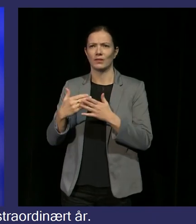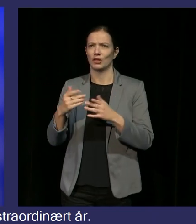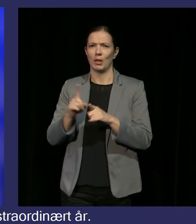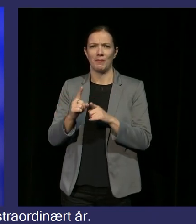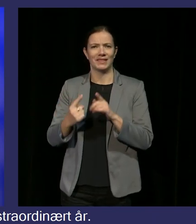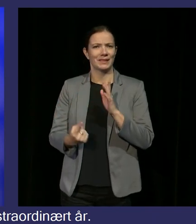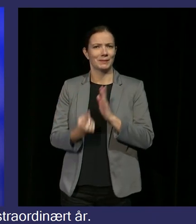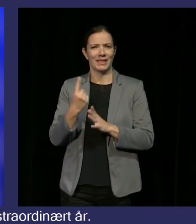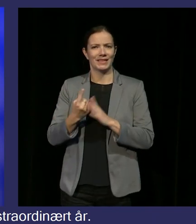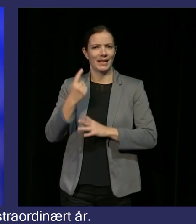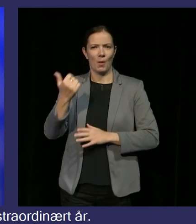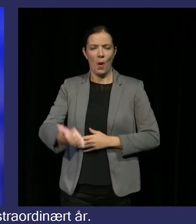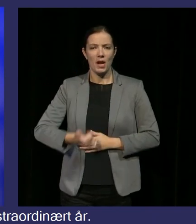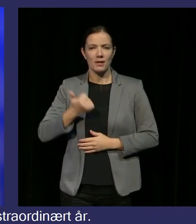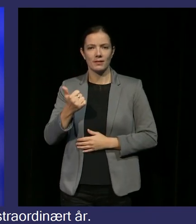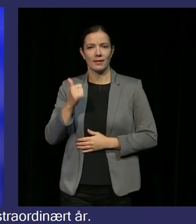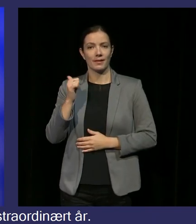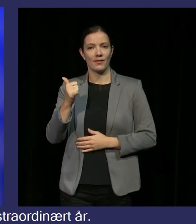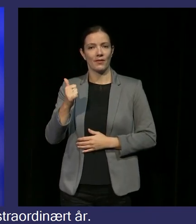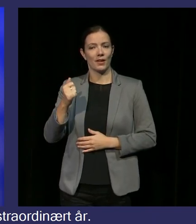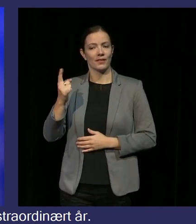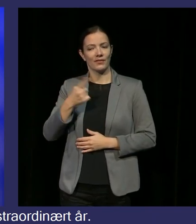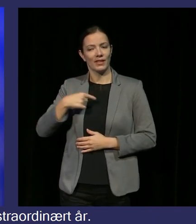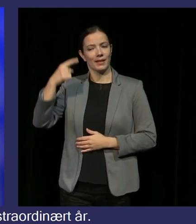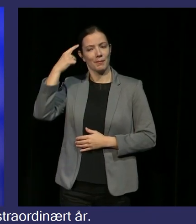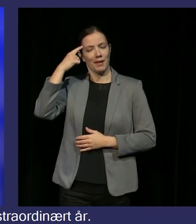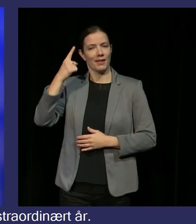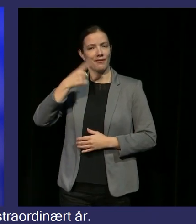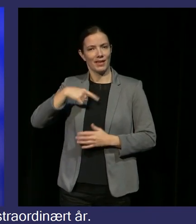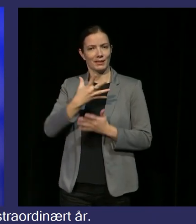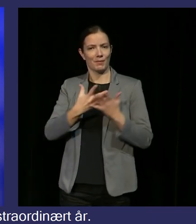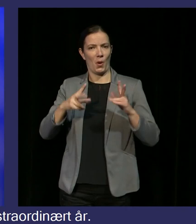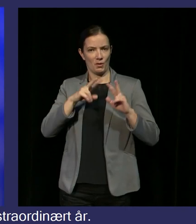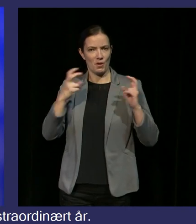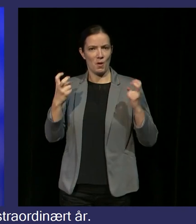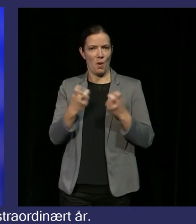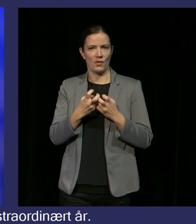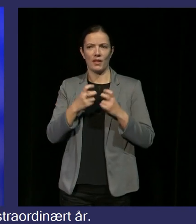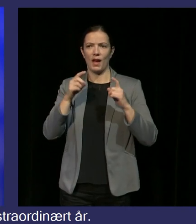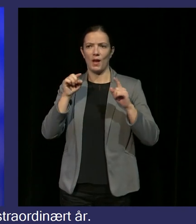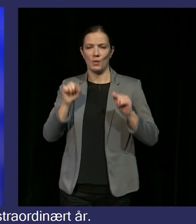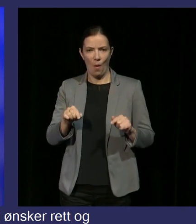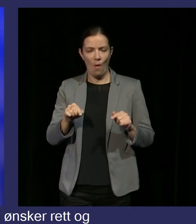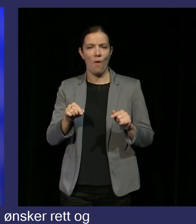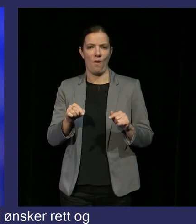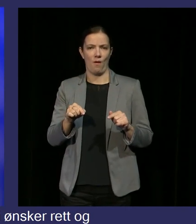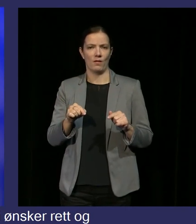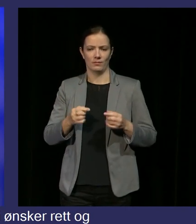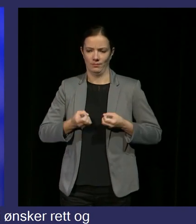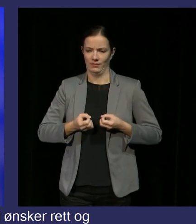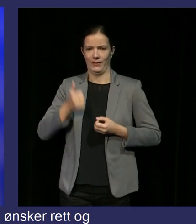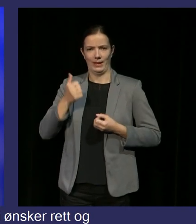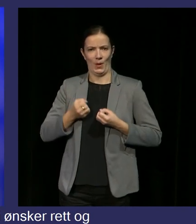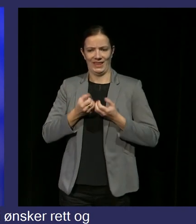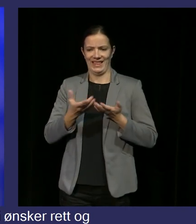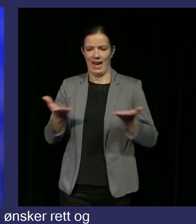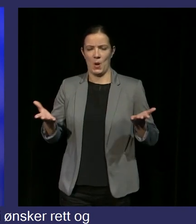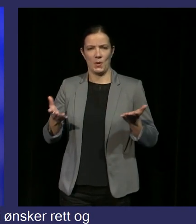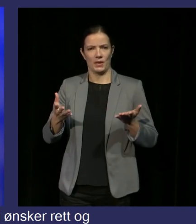ekstraordinært år. Derfor mener vi i Språkrådet at det på sin plass å dele ut en